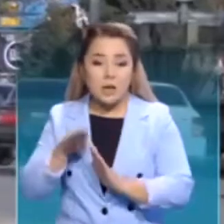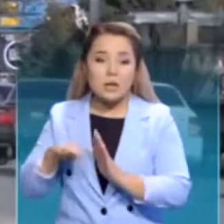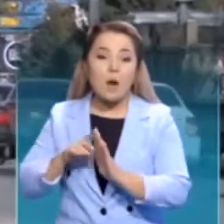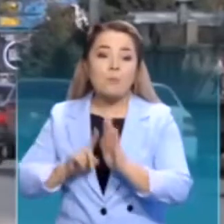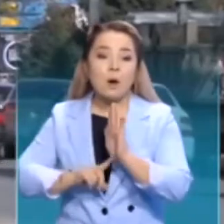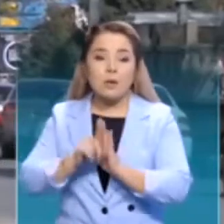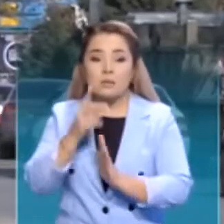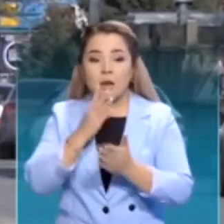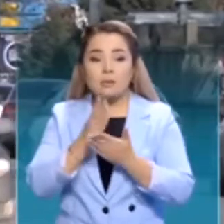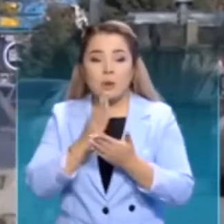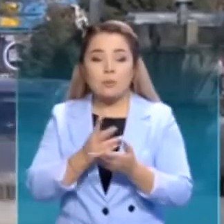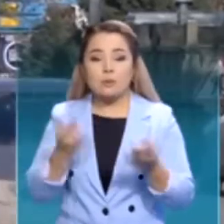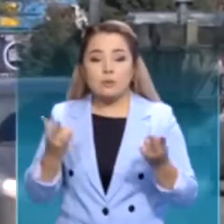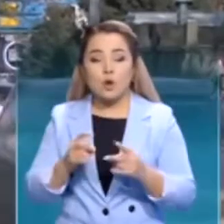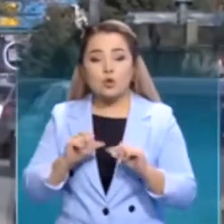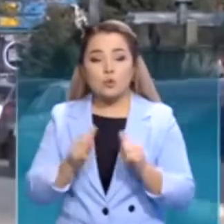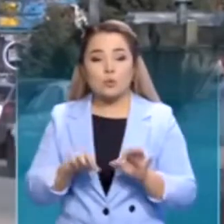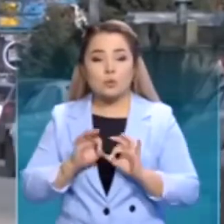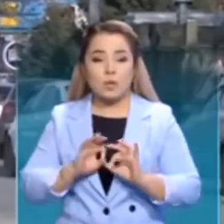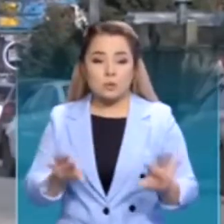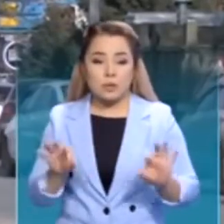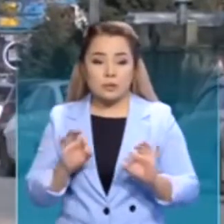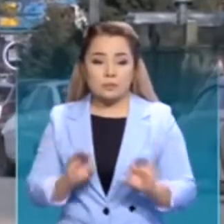бастама болуы тиіс дейді ұйымдастырушылар.